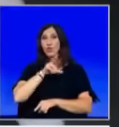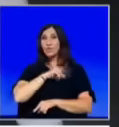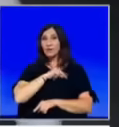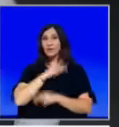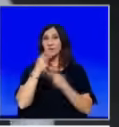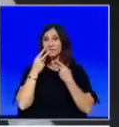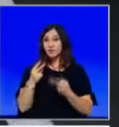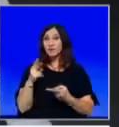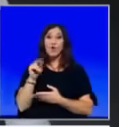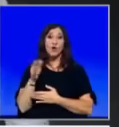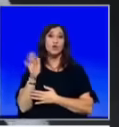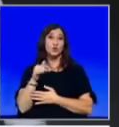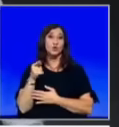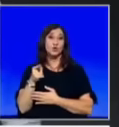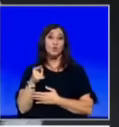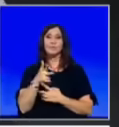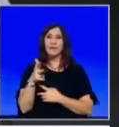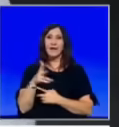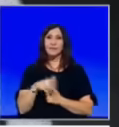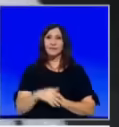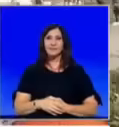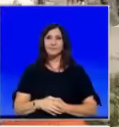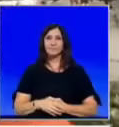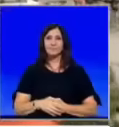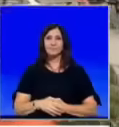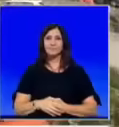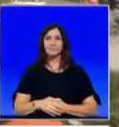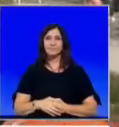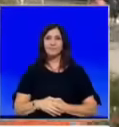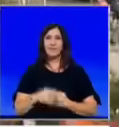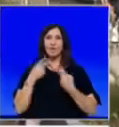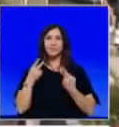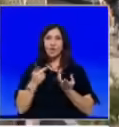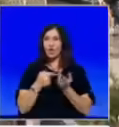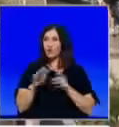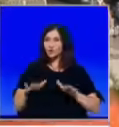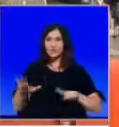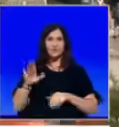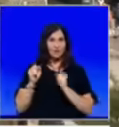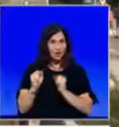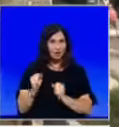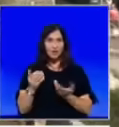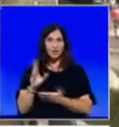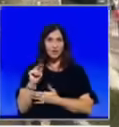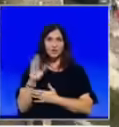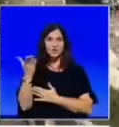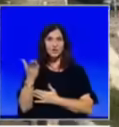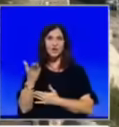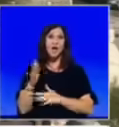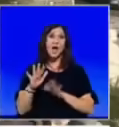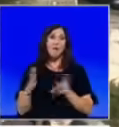наградата. Вижте какво каза още той пред нашата камера. Вижте колко дечица ви чакат, какво ще им кажете на тях?